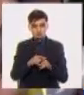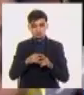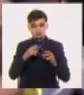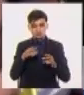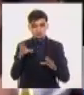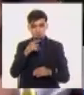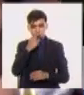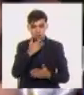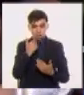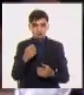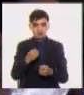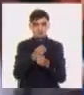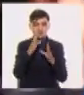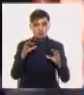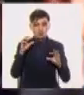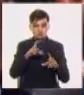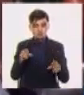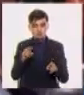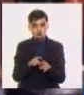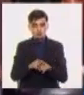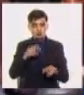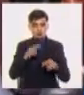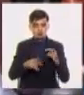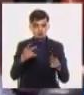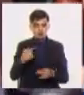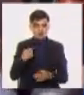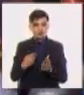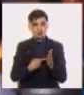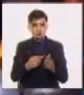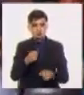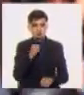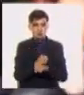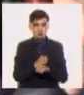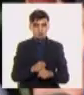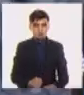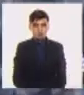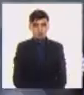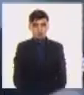по отношению к цветным людям это должно закончиться и я требую чтобы это прекратилось